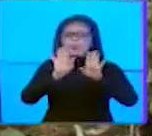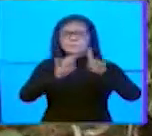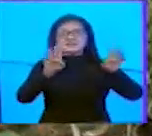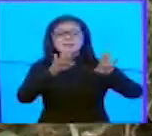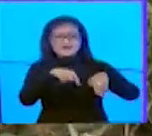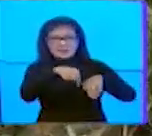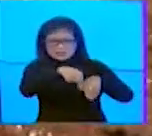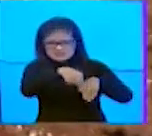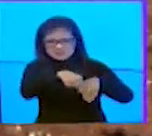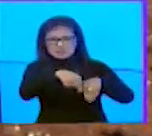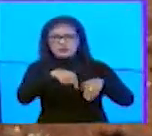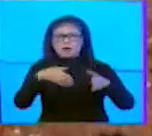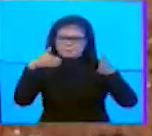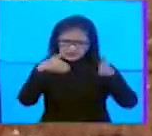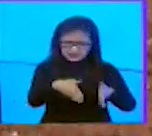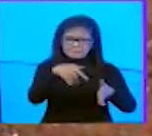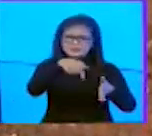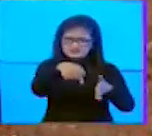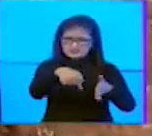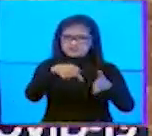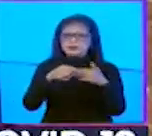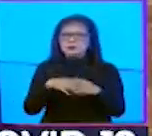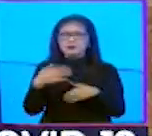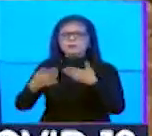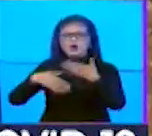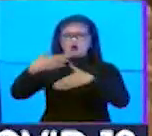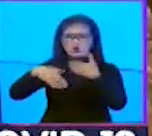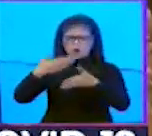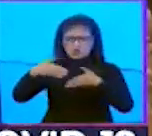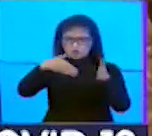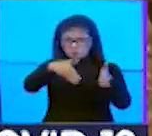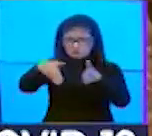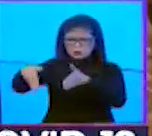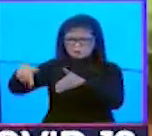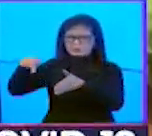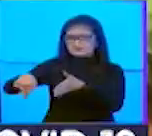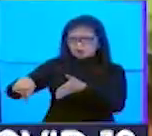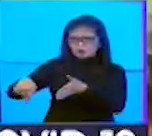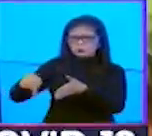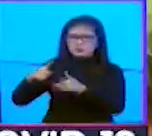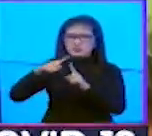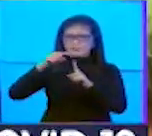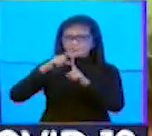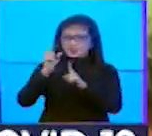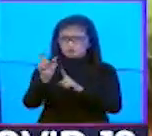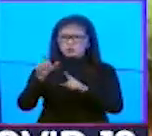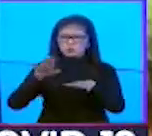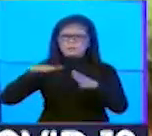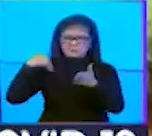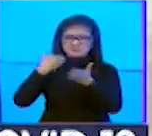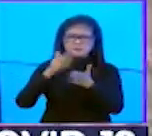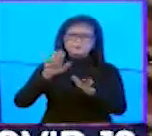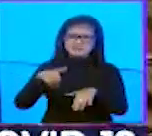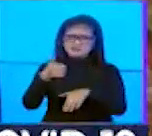Meski mengalami lonjakan jumlah pemakaman, pihak pengelola menyatakan lahan yang tersedia di TPU masih mampu menampung jenazah pasien positif COVID-19.